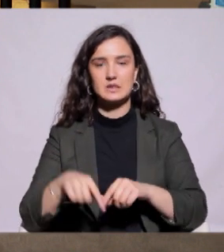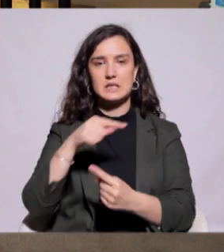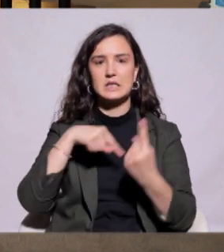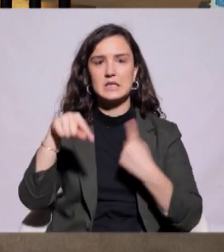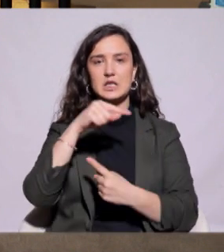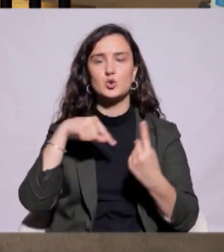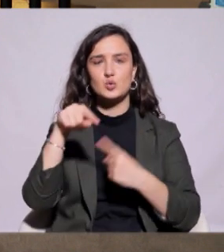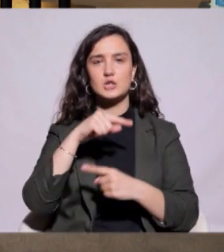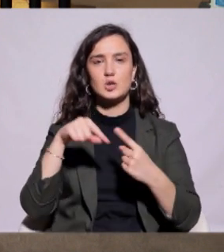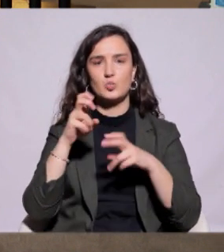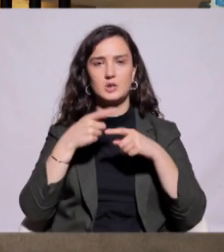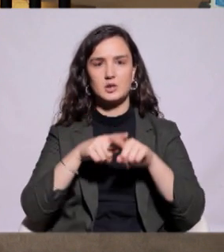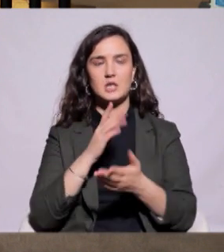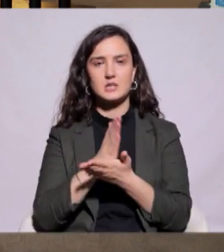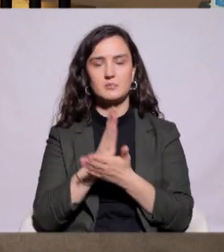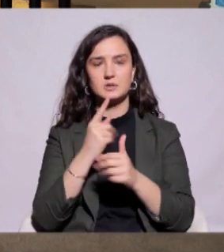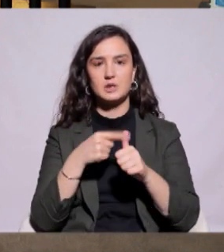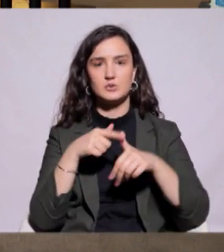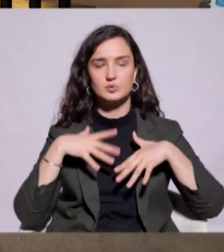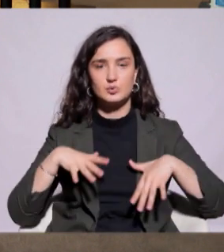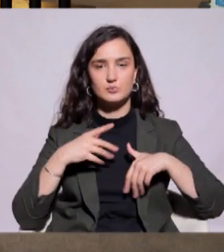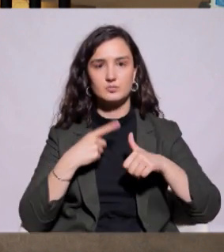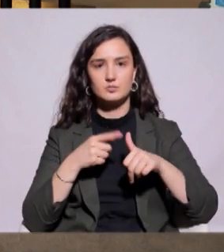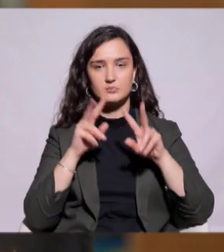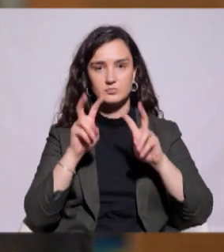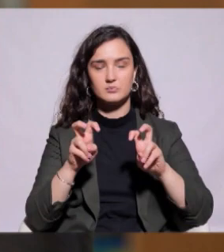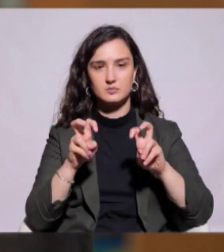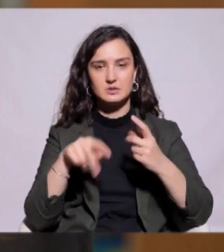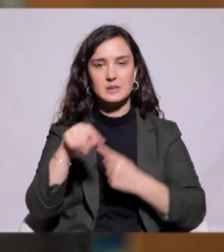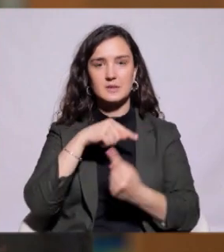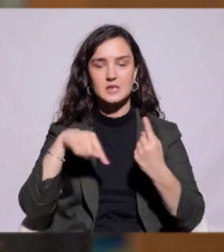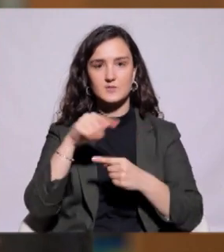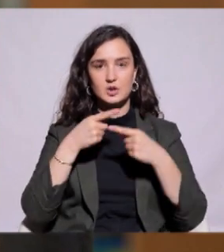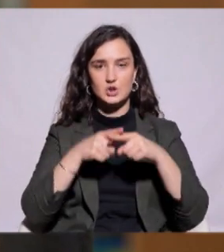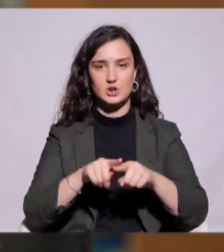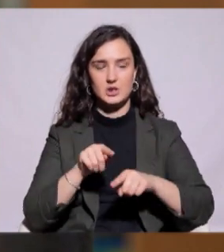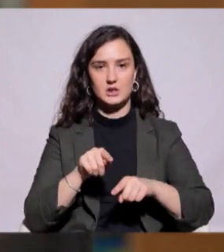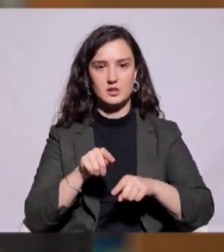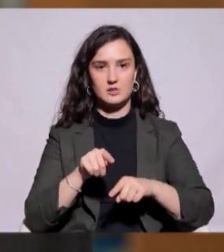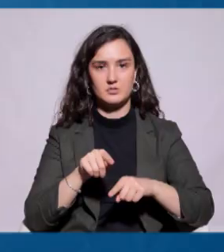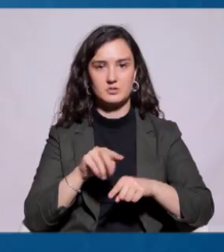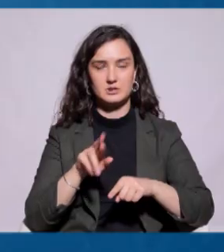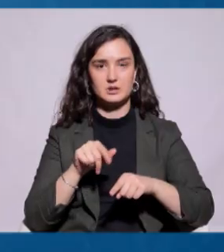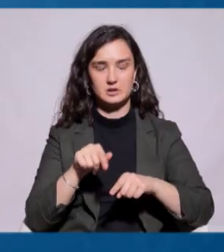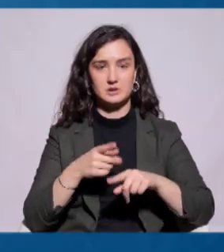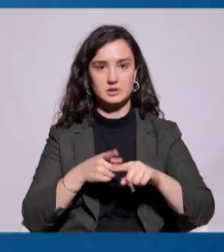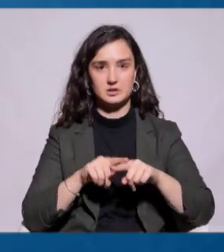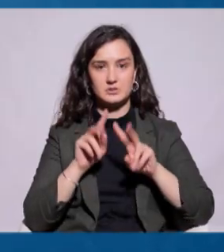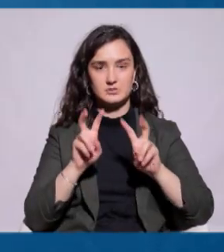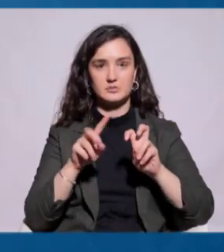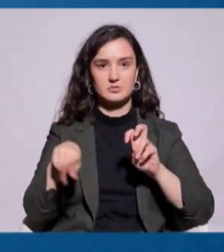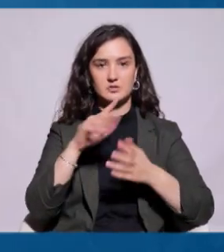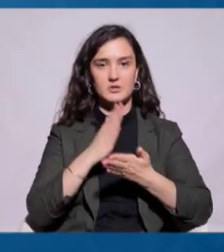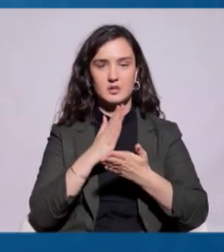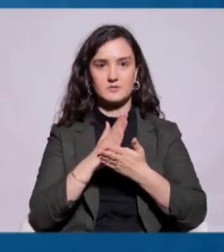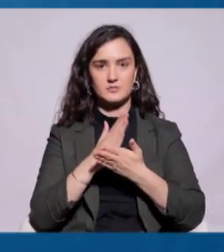Industrial engineering is a noun, and in Georgian it means სამრეწველო ინჟინერია. Industrial engineers have